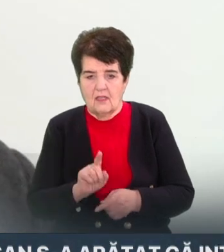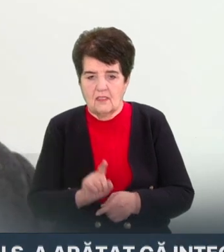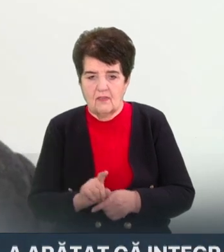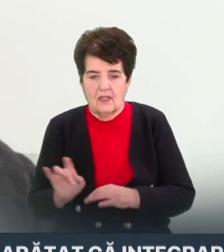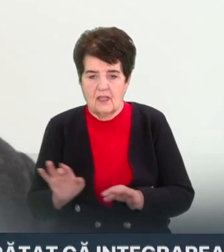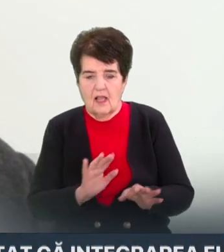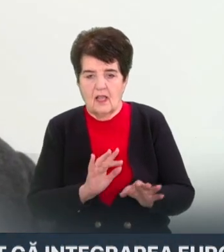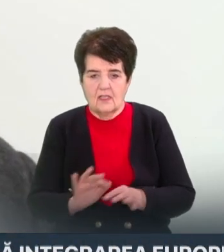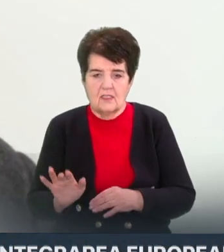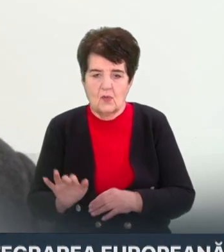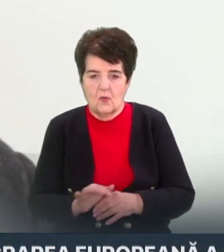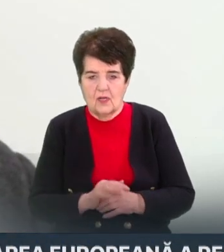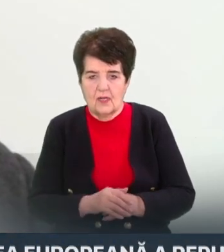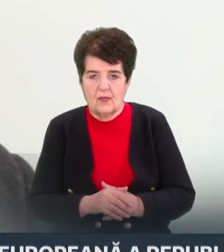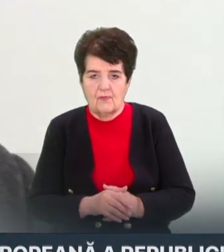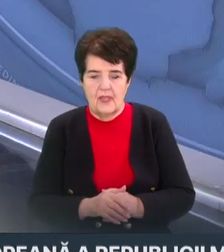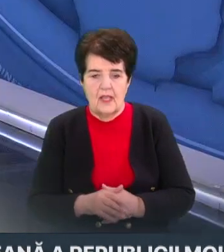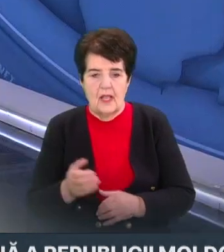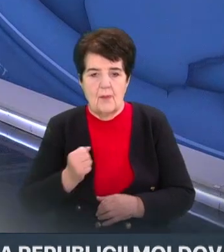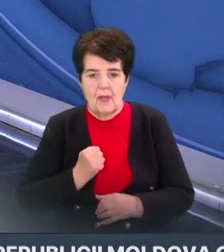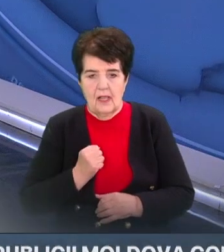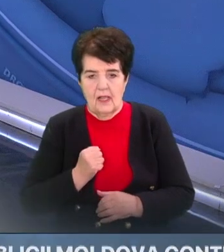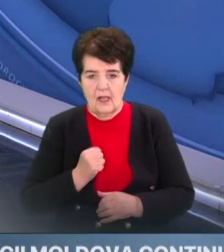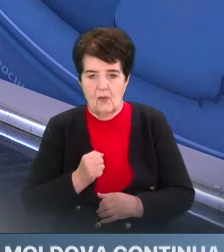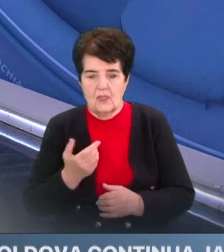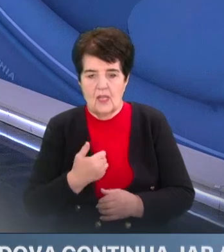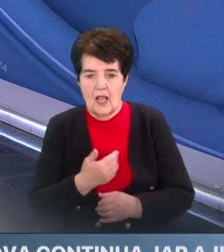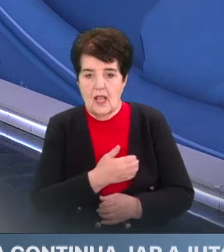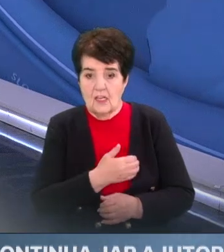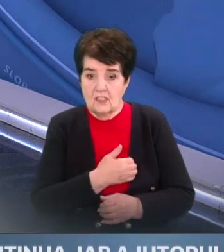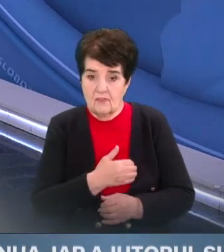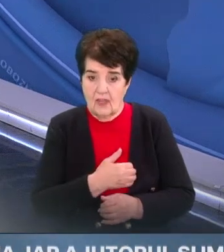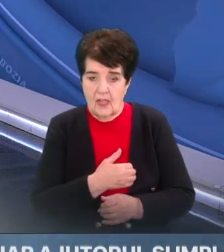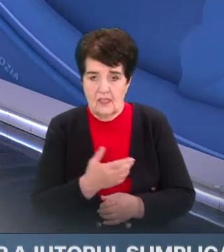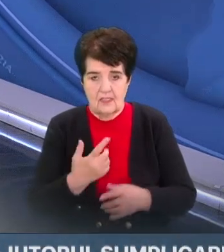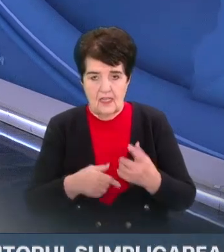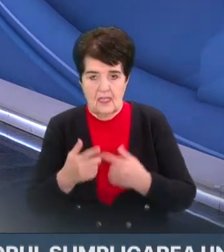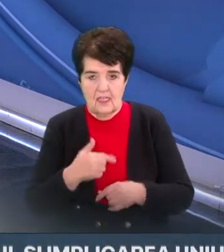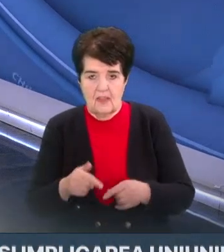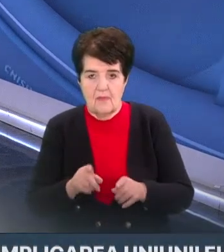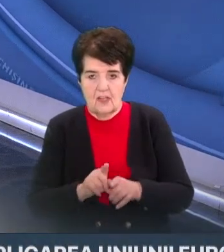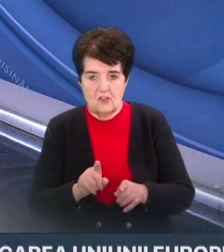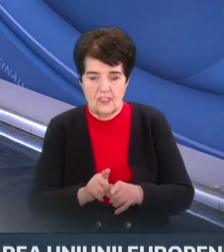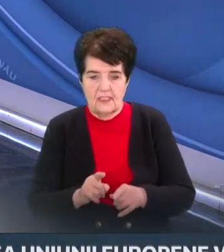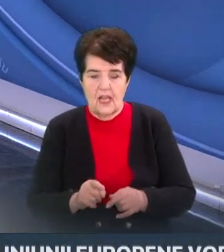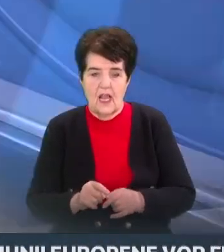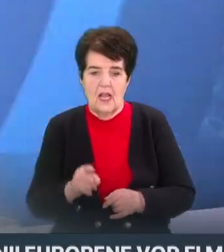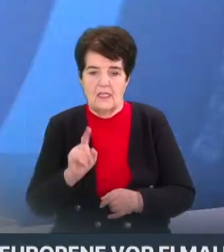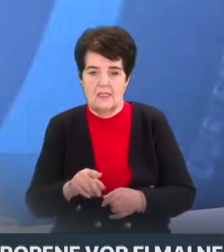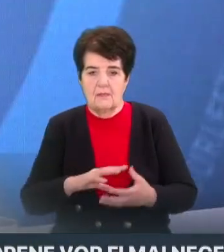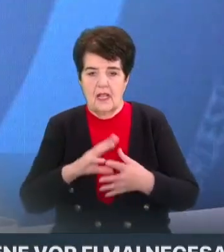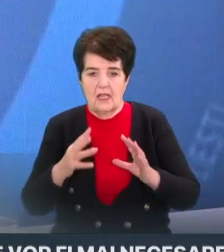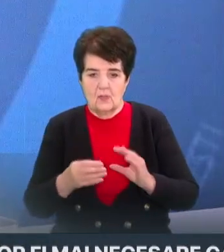acțiuni? Există aceste puțin, acțiuni? Îmi pare rău că vă întrerup, dar aș vrea puțin totuși să revenim la această discrepanță dintre rezultate